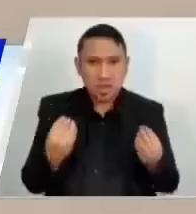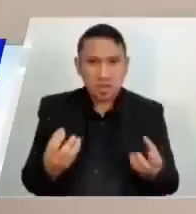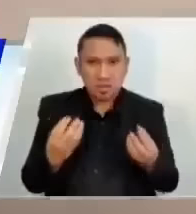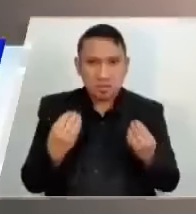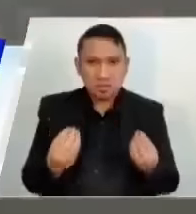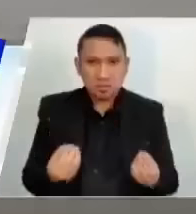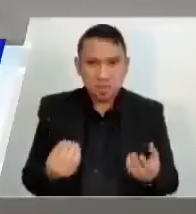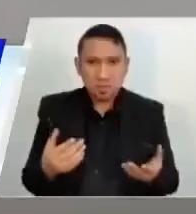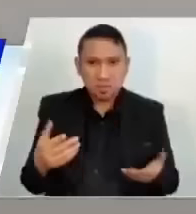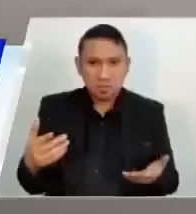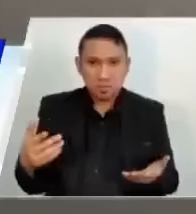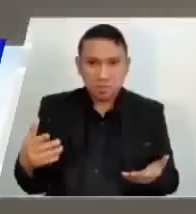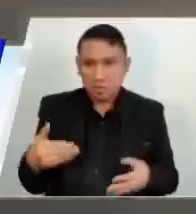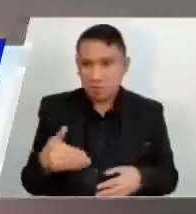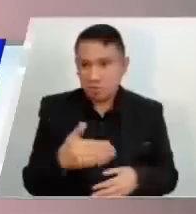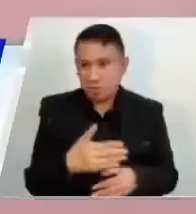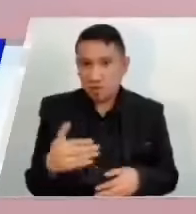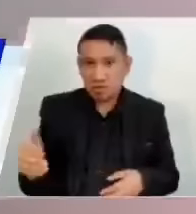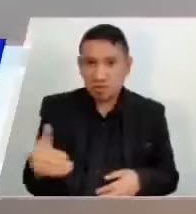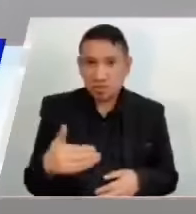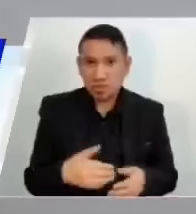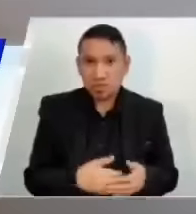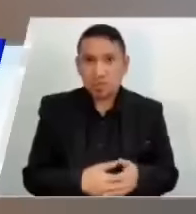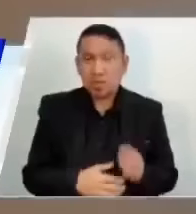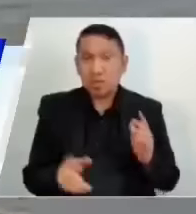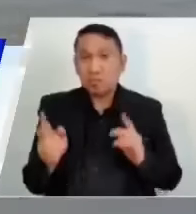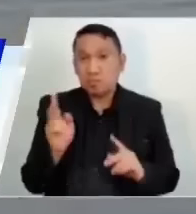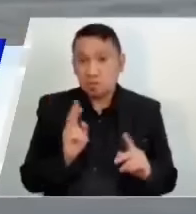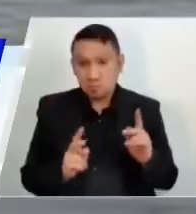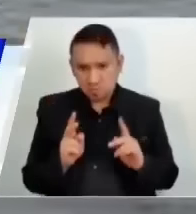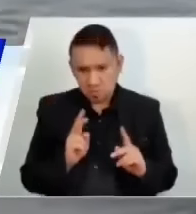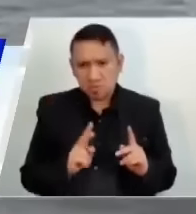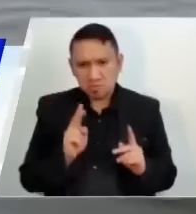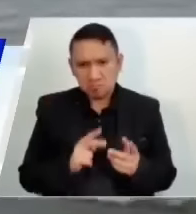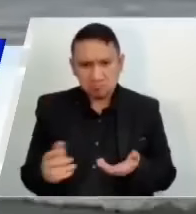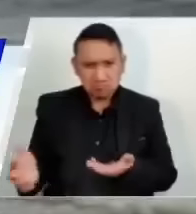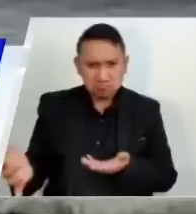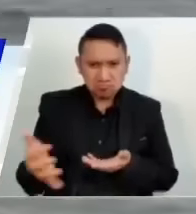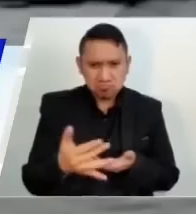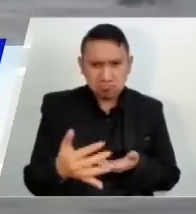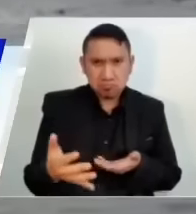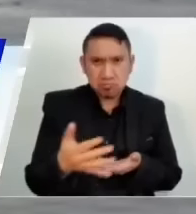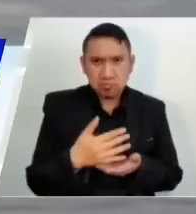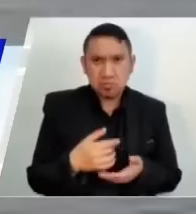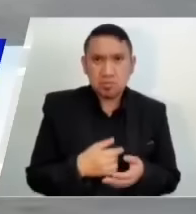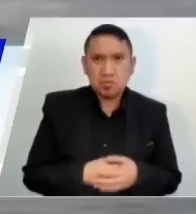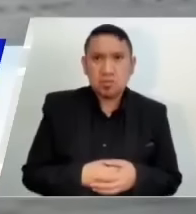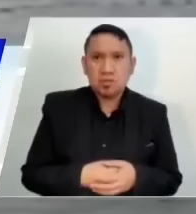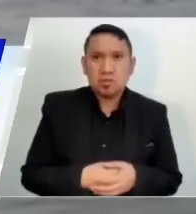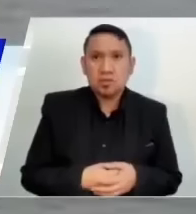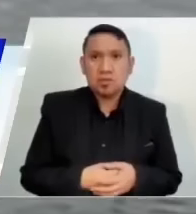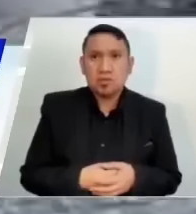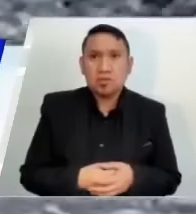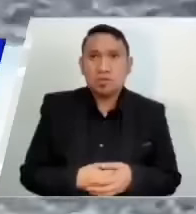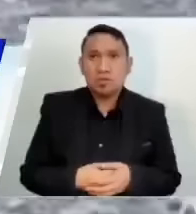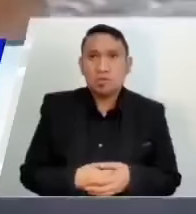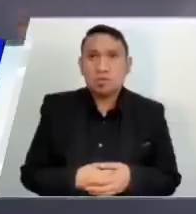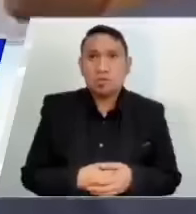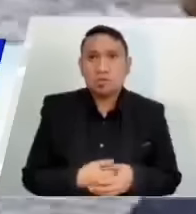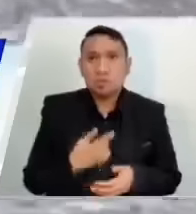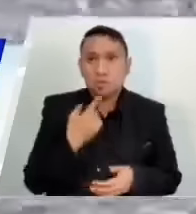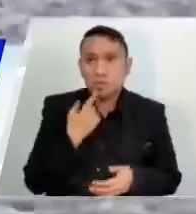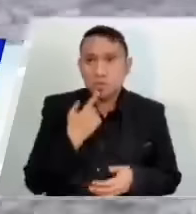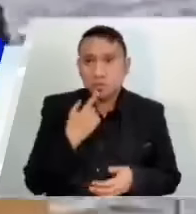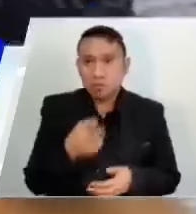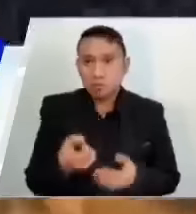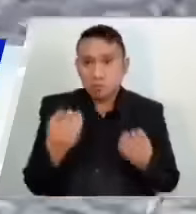dilis. Tulong-tulong ang mga residente sa panguhuli ng mga isda gamit ang mga lampat. Ang sa isang bantay dagat coordinator, ang pagdagsa ng